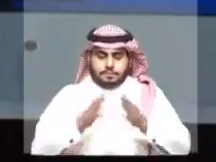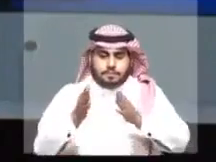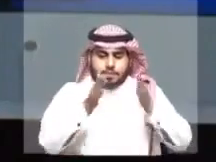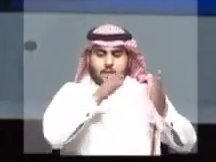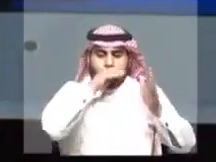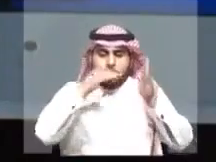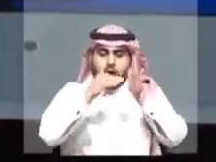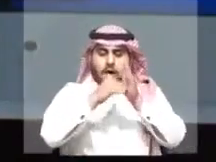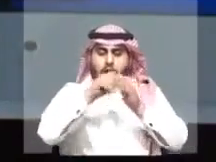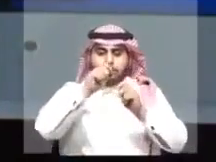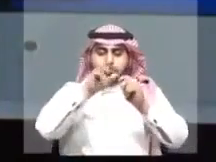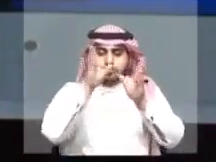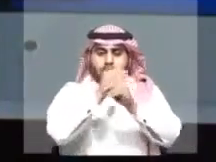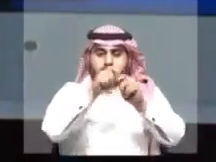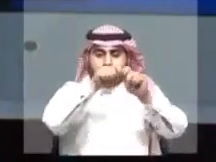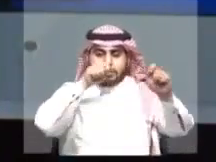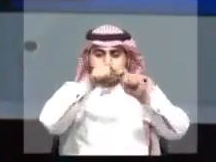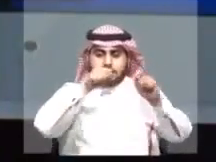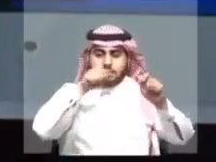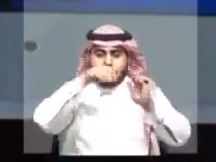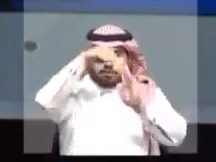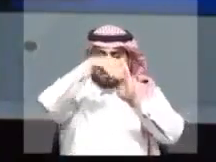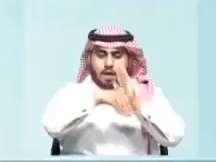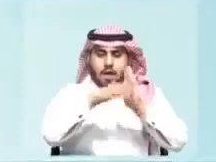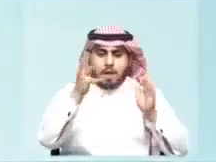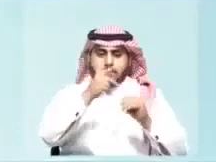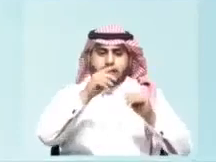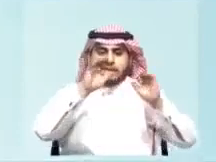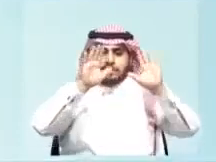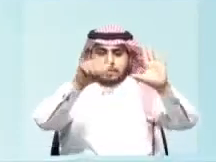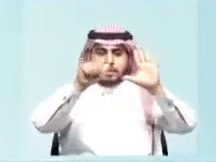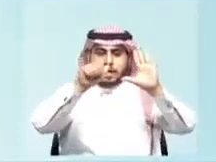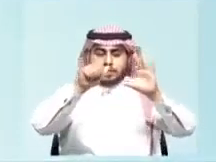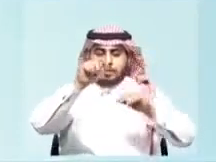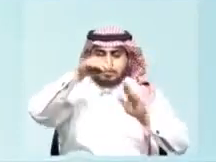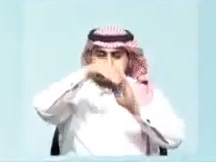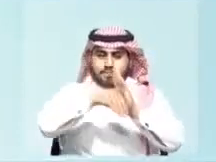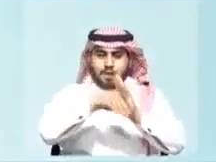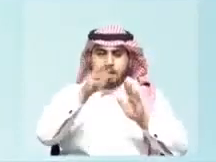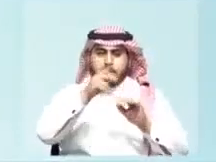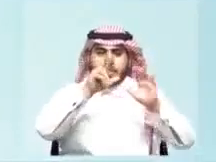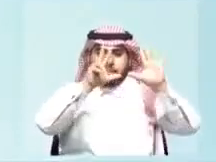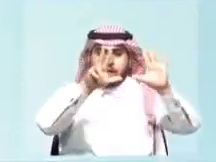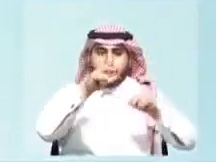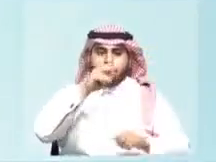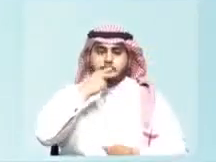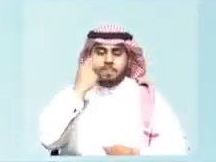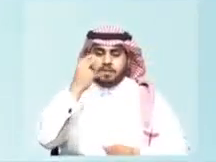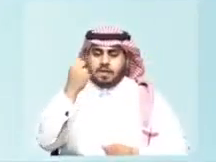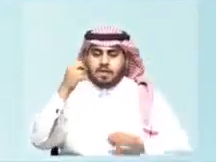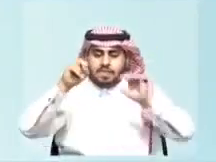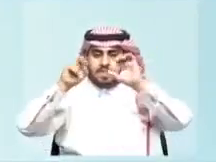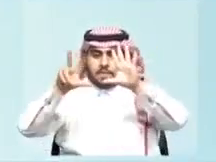وأخيرا أنهى مؤشر سوق الأسهم المحلية تداولاته اليوم على انخفاض بلغ 16 نقطة عند مستوى 8208